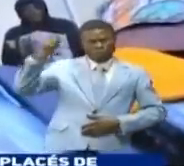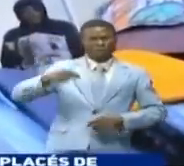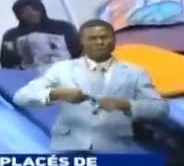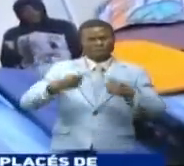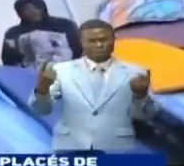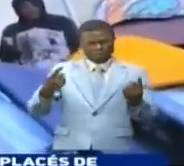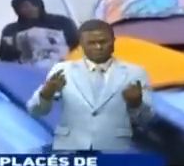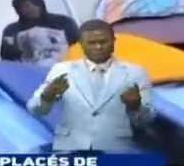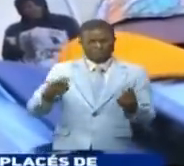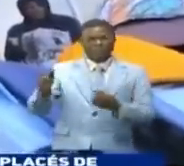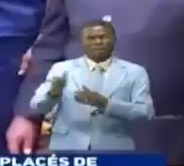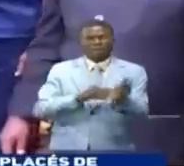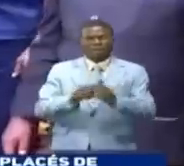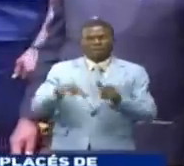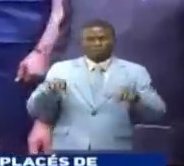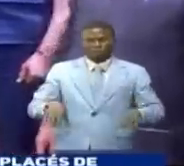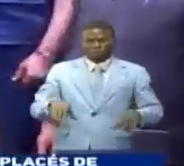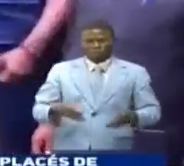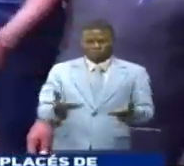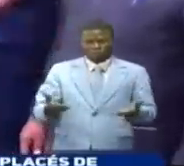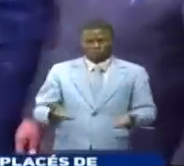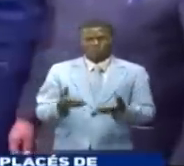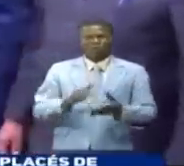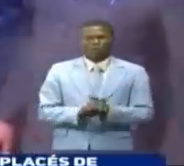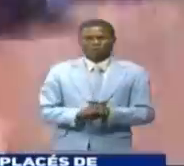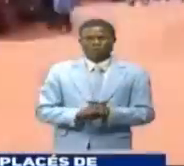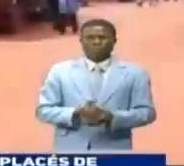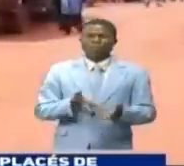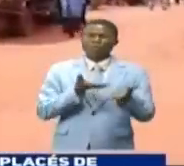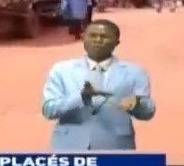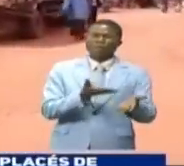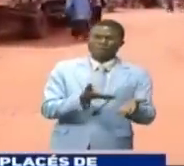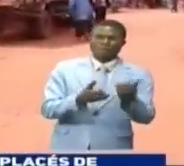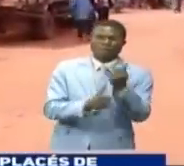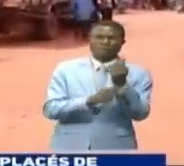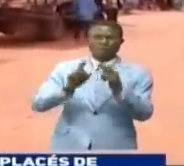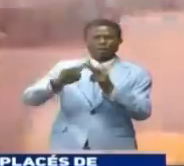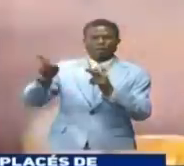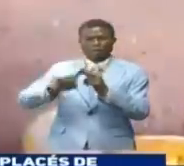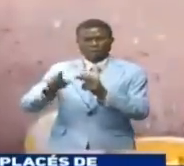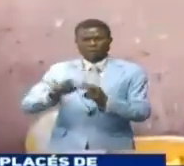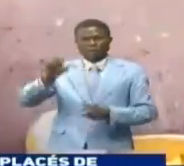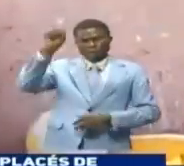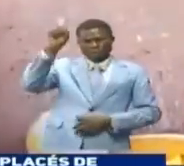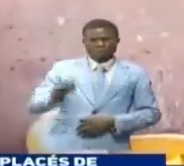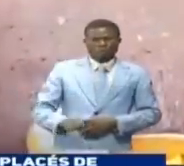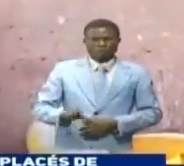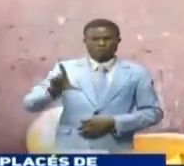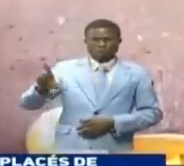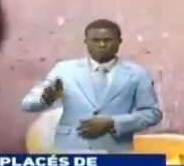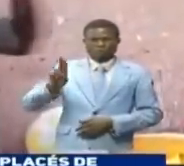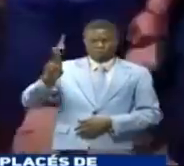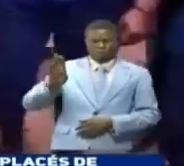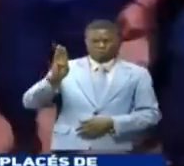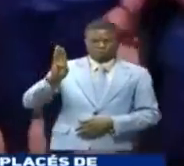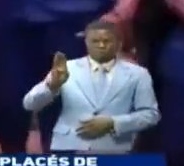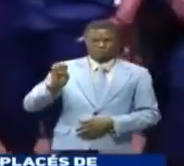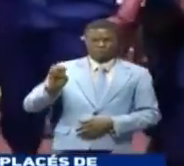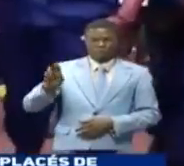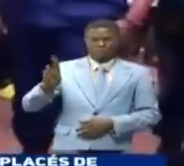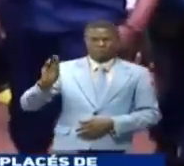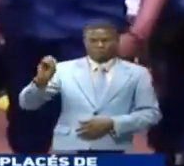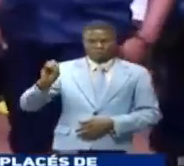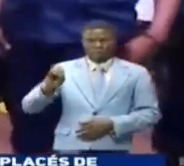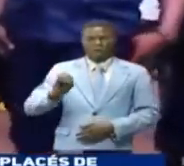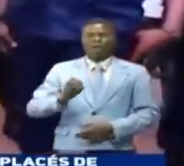être maîtrisé par la peur. Cette assistance aux déplacés se trouva au sud de Lubero, fait partie de l'aide que le gouvernement